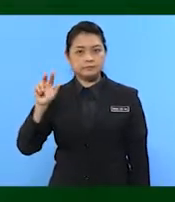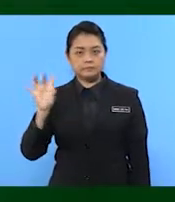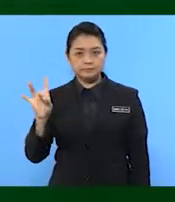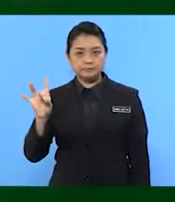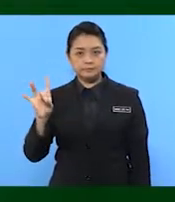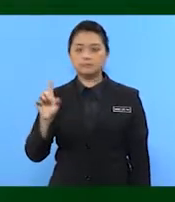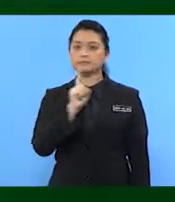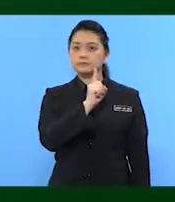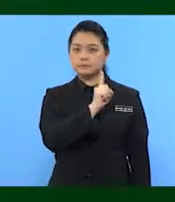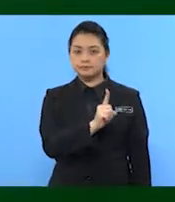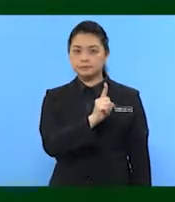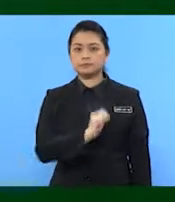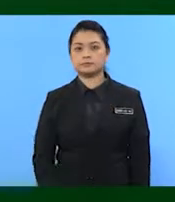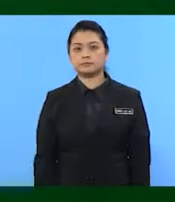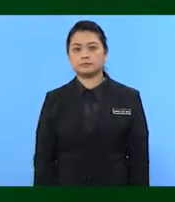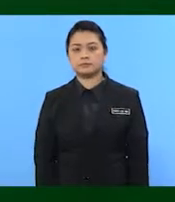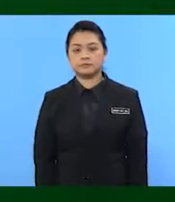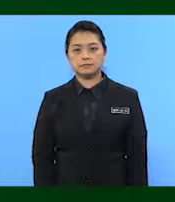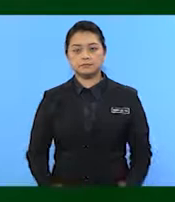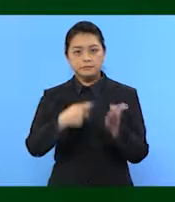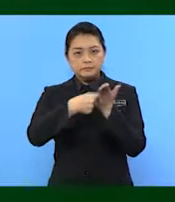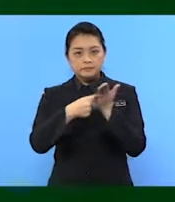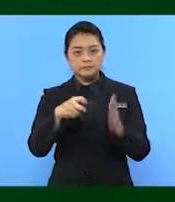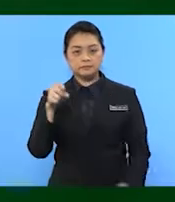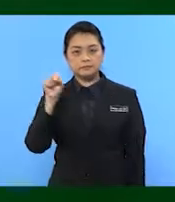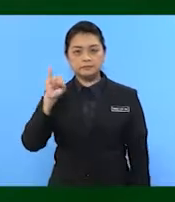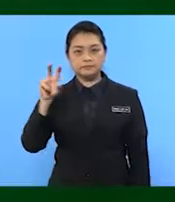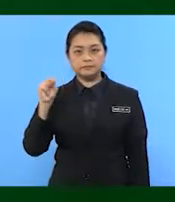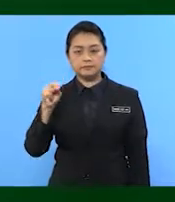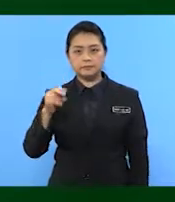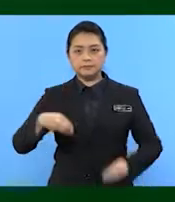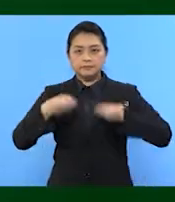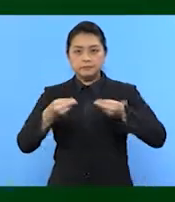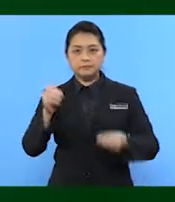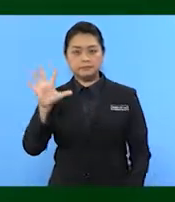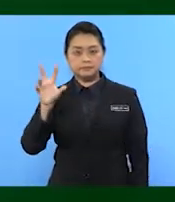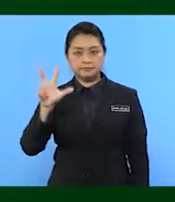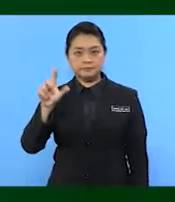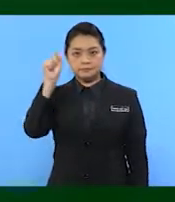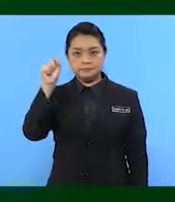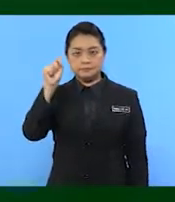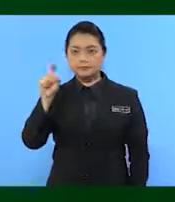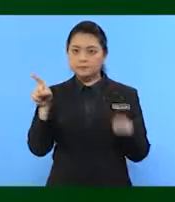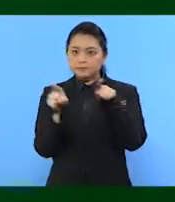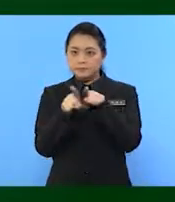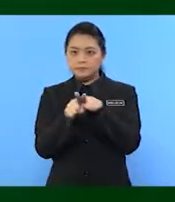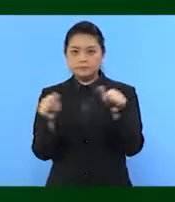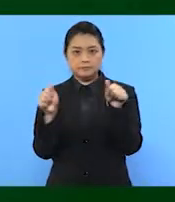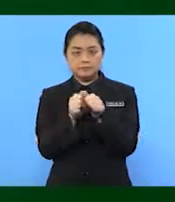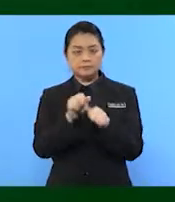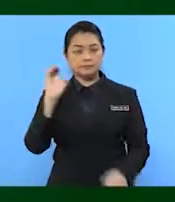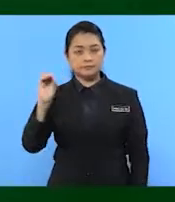unit kepada satu unit. Nilai sinus bagi sudut 53 darjah sama dengan